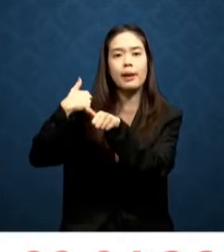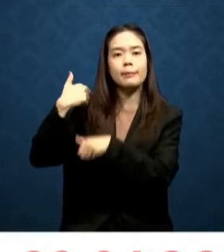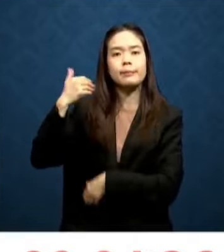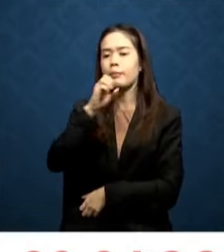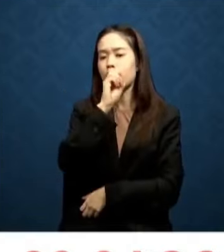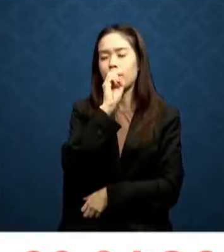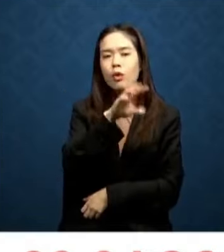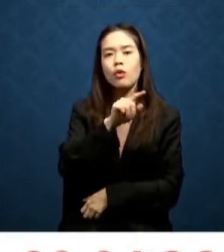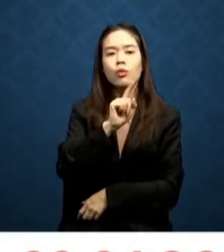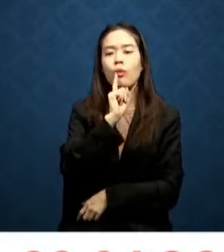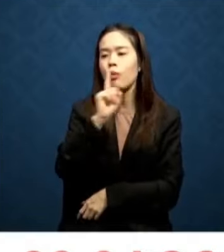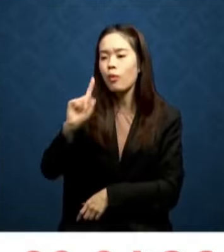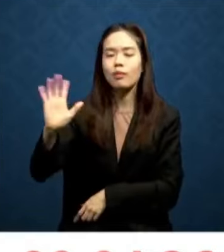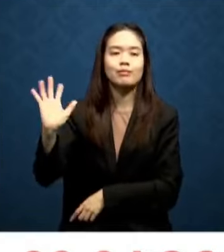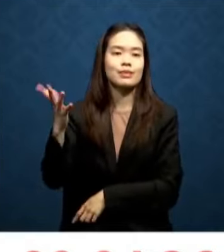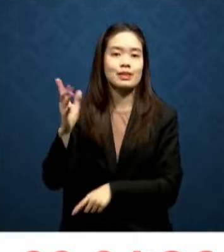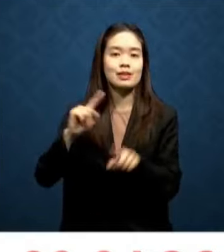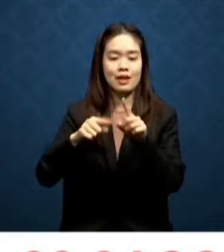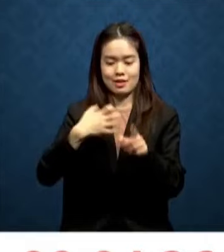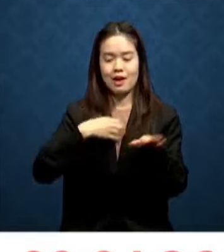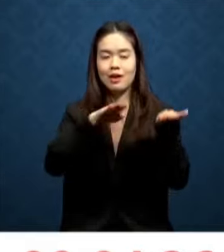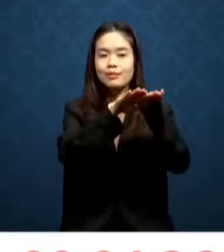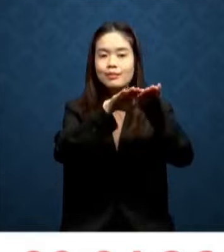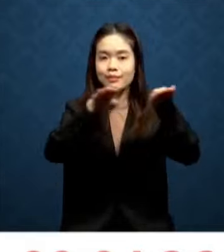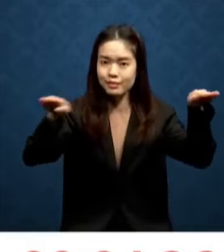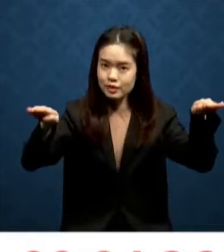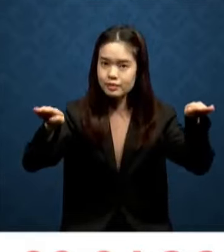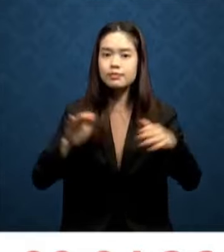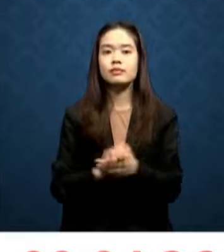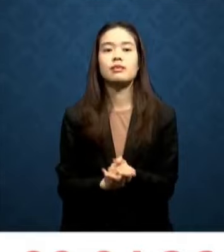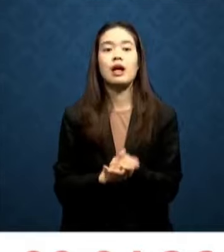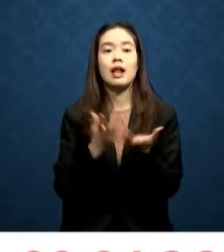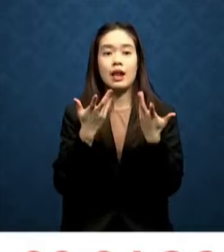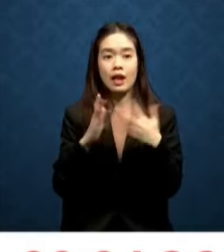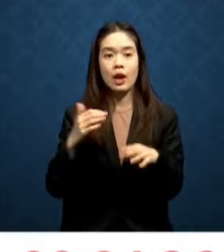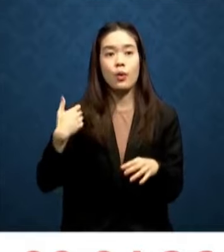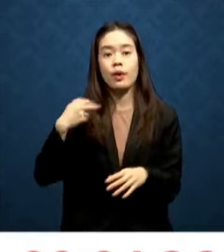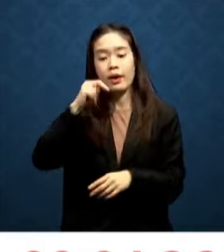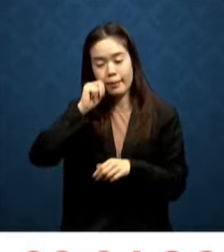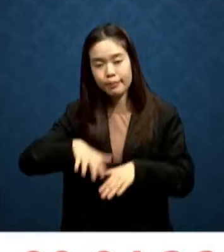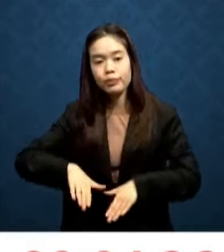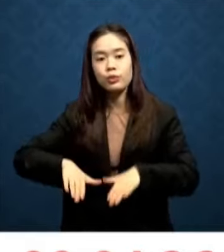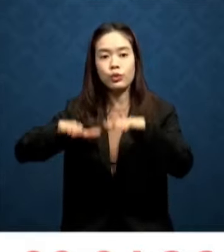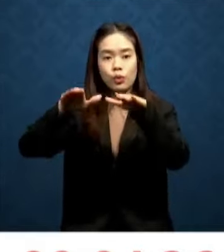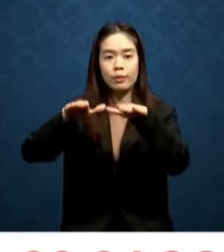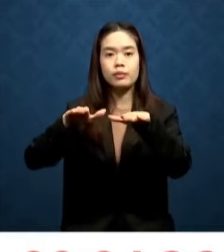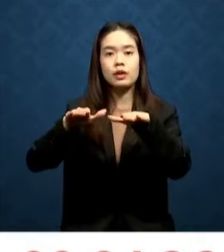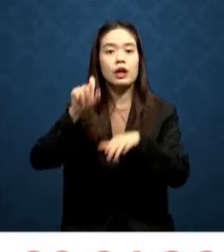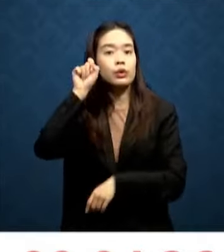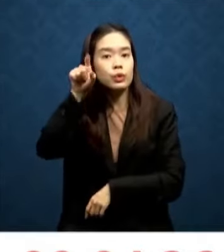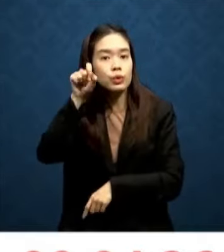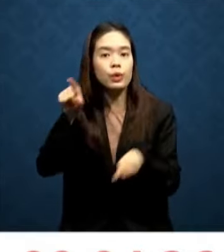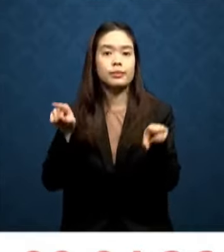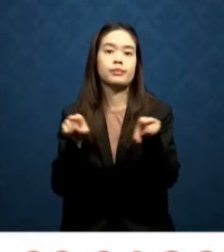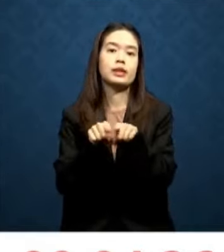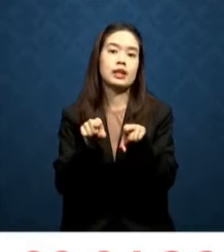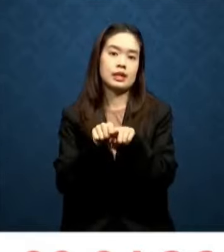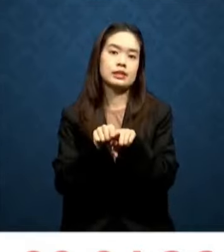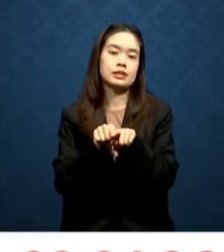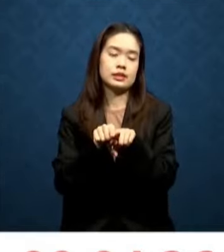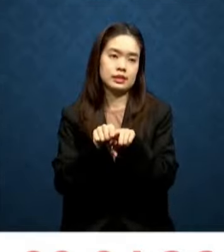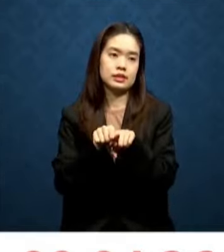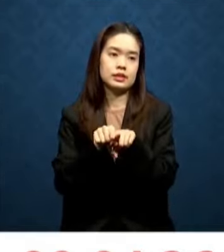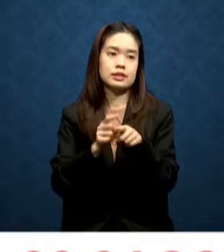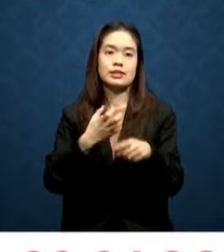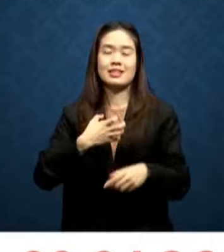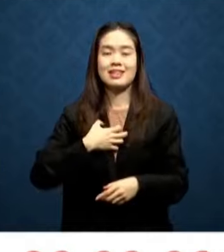เรามาร่วมกันสร้างบรรทัดฐานใหม่ทั้งเรื่องนี้และเรื่องน้ำท่วมให้มันเป็นเรื่องด่วนและผมคิดว่าหลักการเรื่องนี้นะฮะมันจะเป็นหลักการที่เราจะ